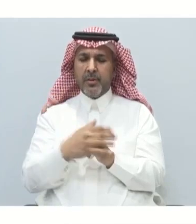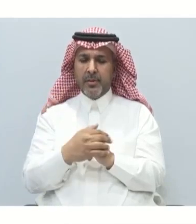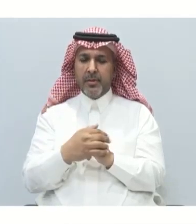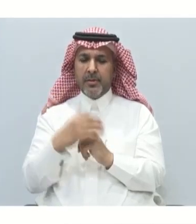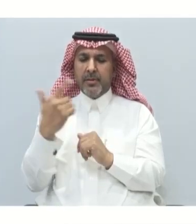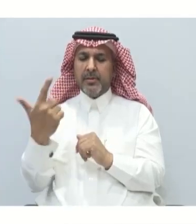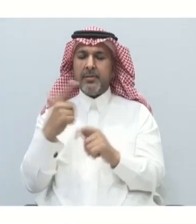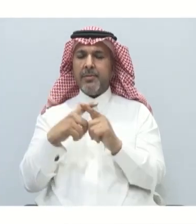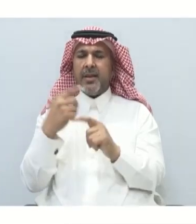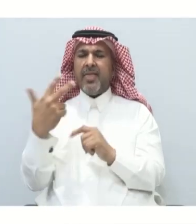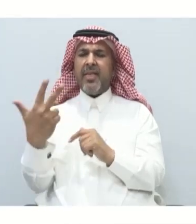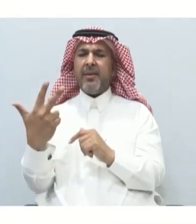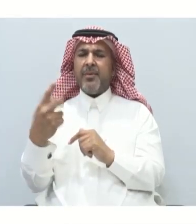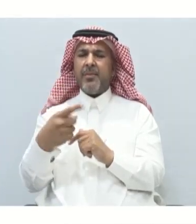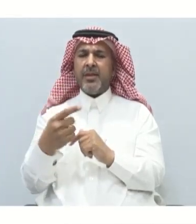7 ض